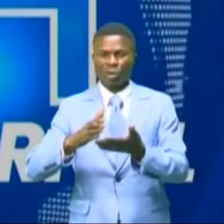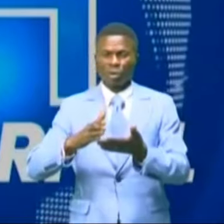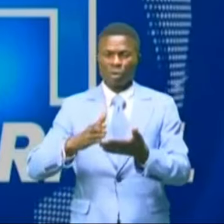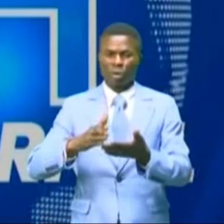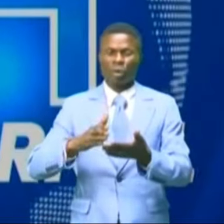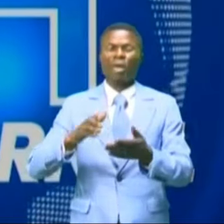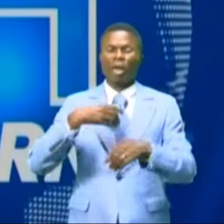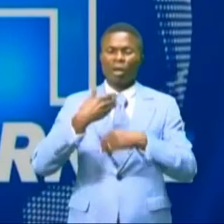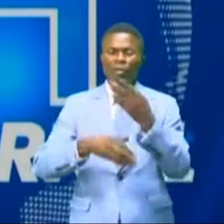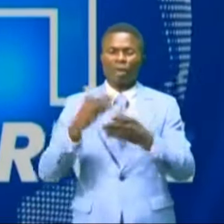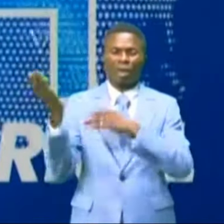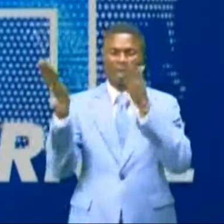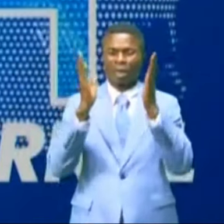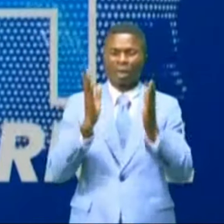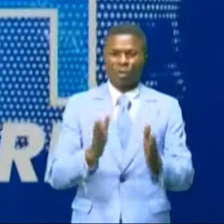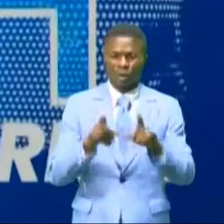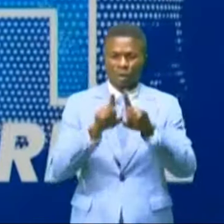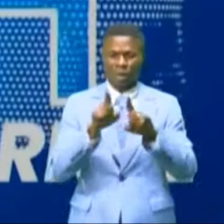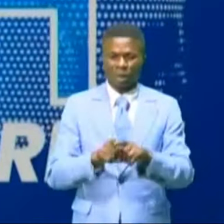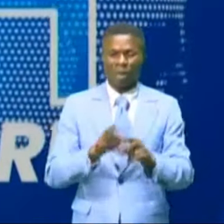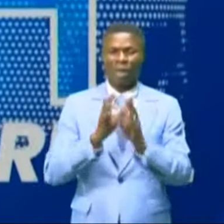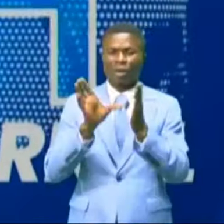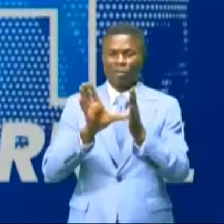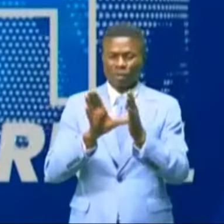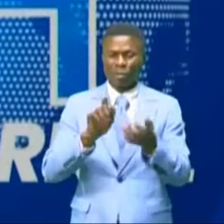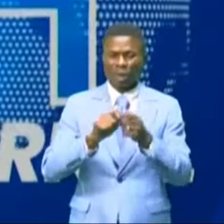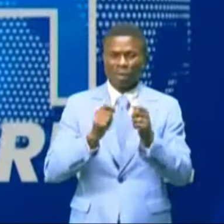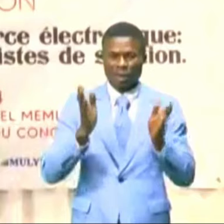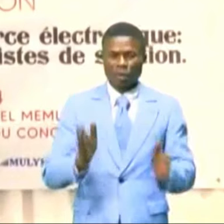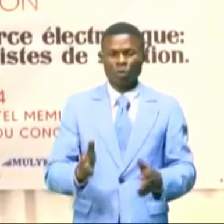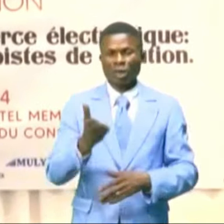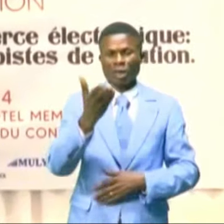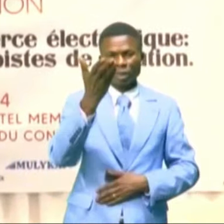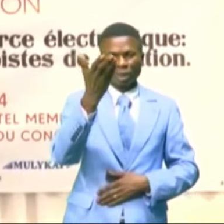du commerce entre États. Un reportage de Cédric Kenina.